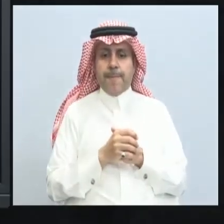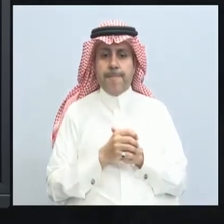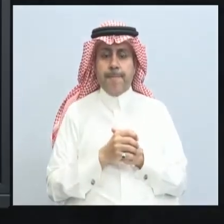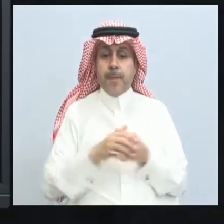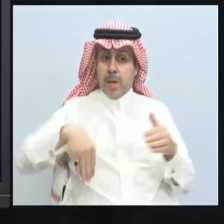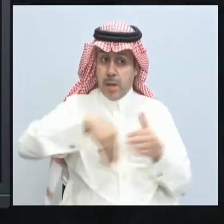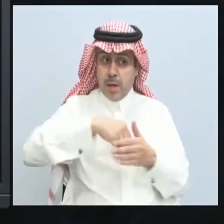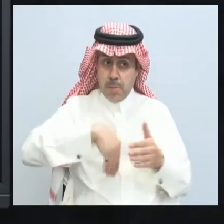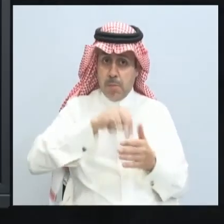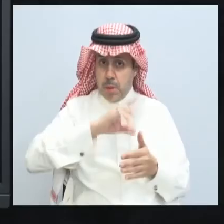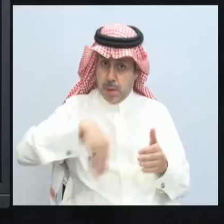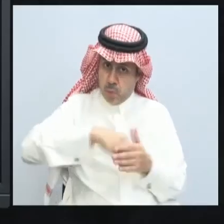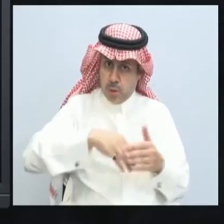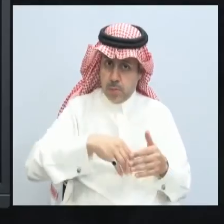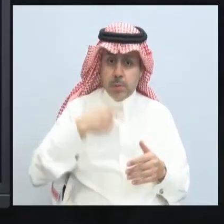بالكره